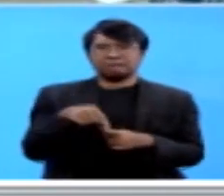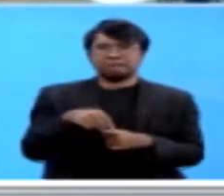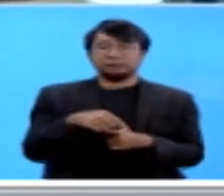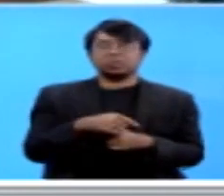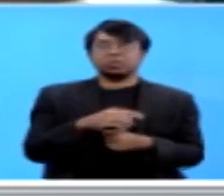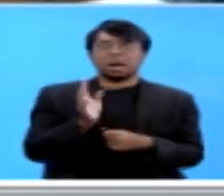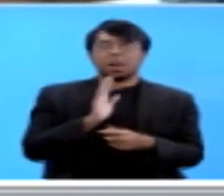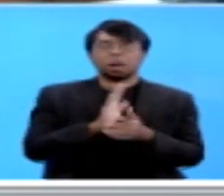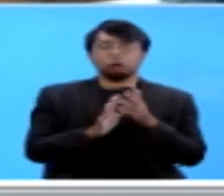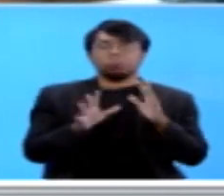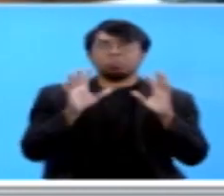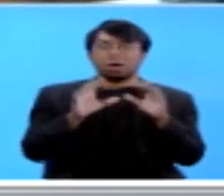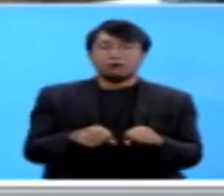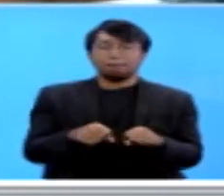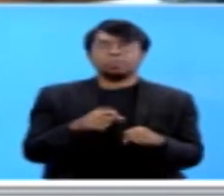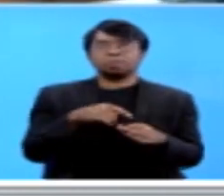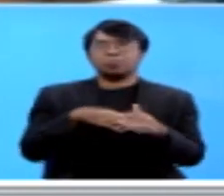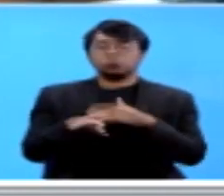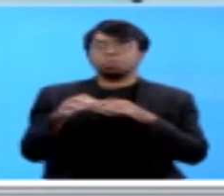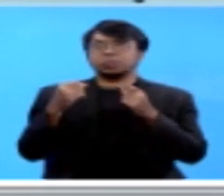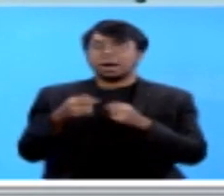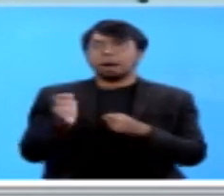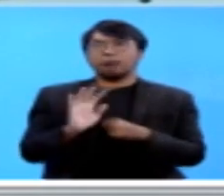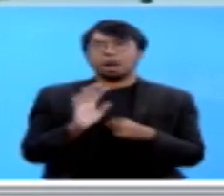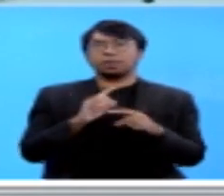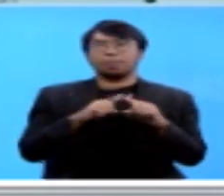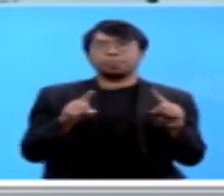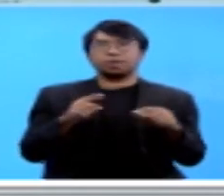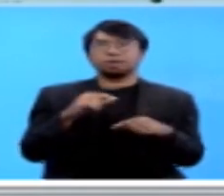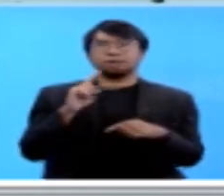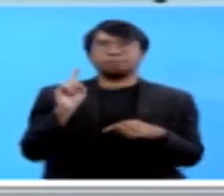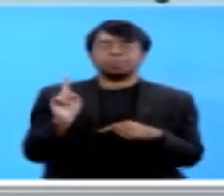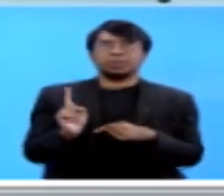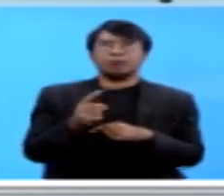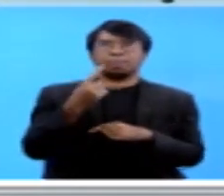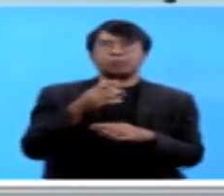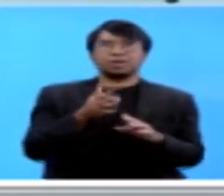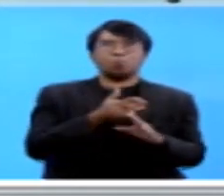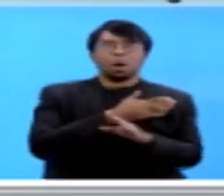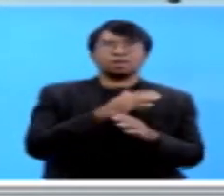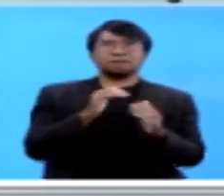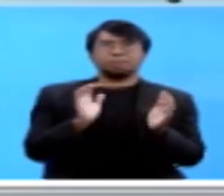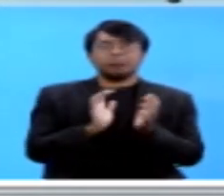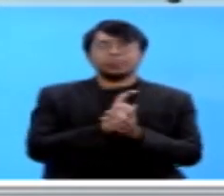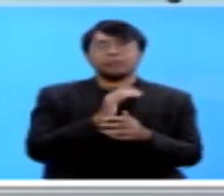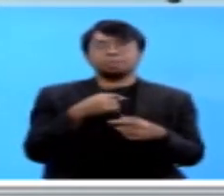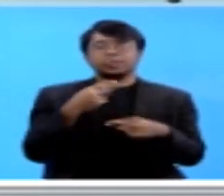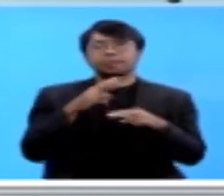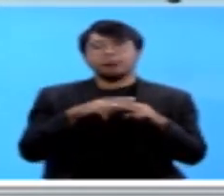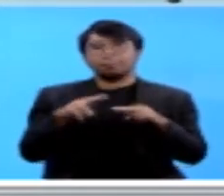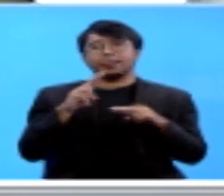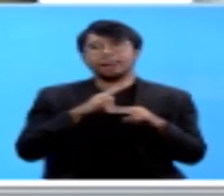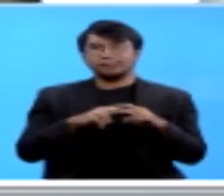ditangkap dan masukkan penjara, tetapi karena dia pertama dan ini adalah awal, maka dia diberi kesempatan untuk itu direhabilitasi kan. Nah,